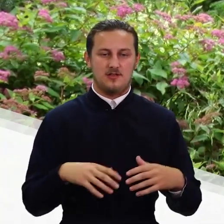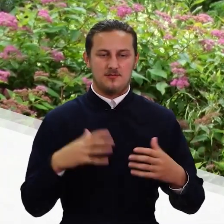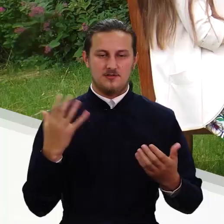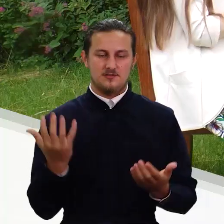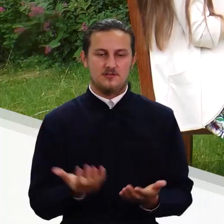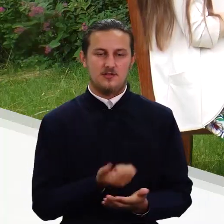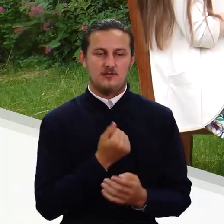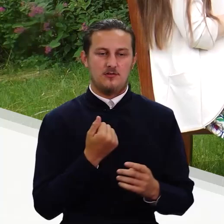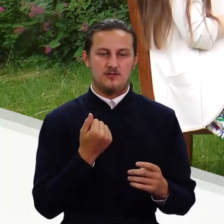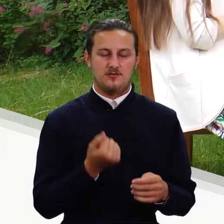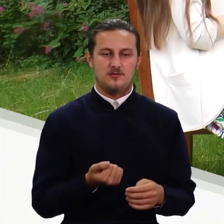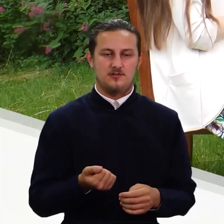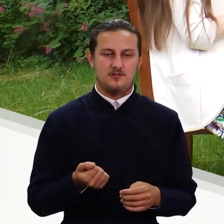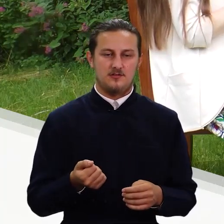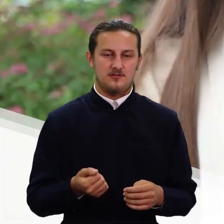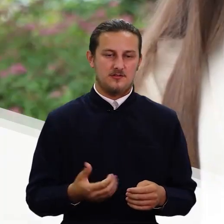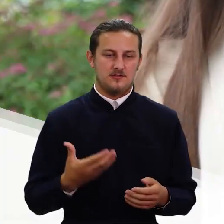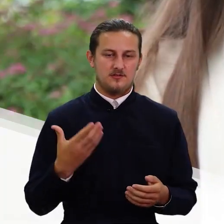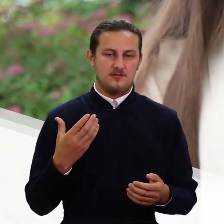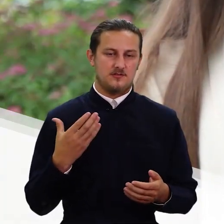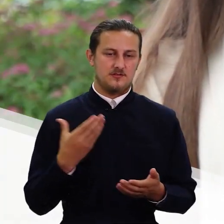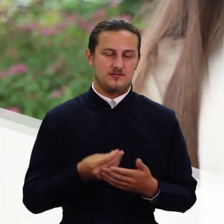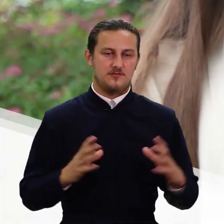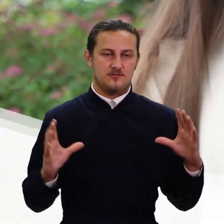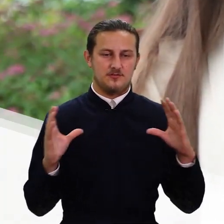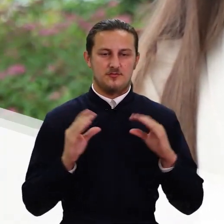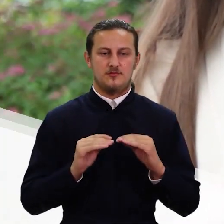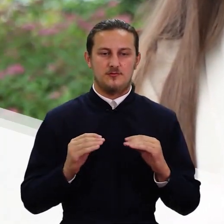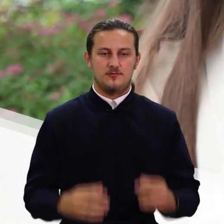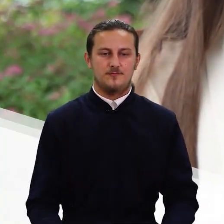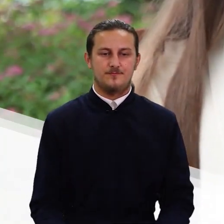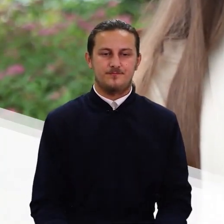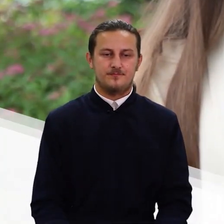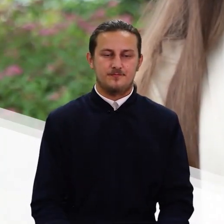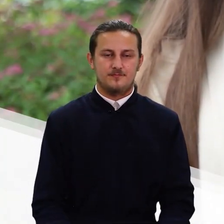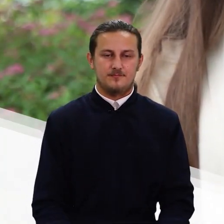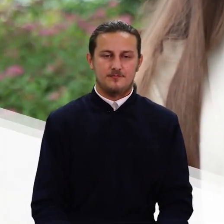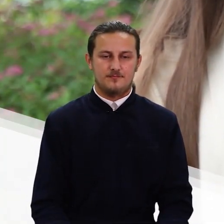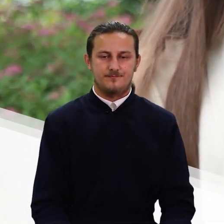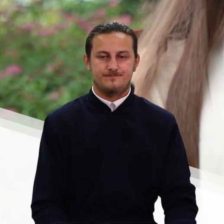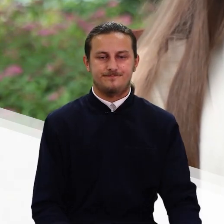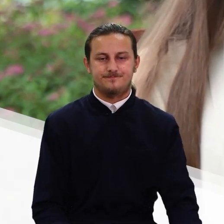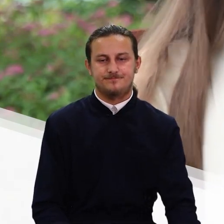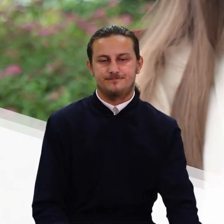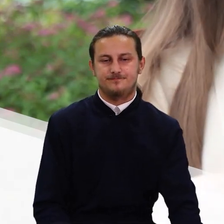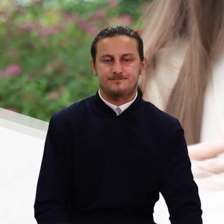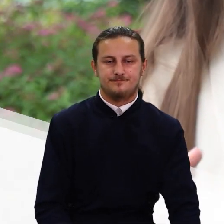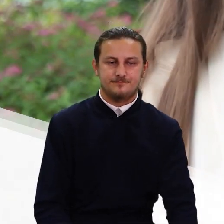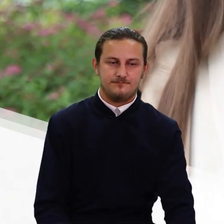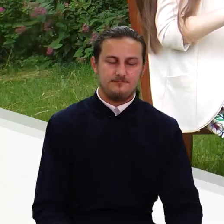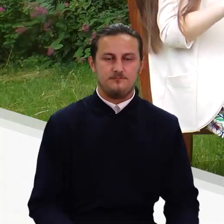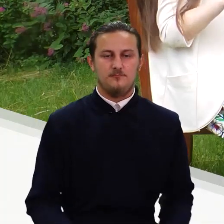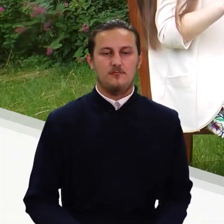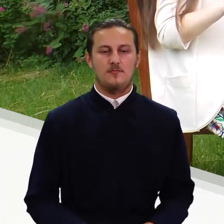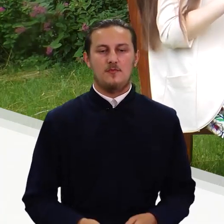цьому стані». Декому щастило в своєму житті зустріти людей, які просіяли святістю і з часом